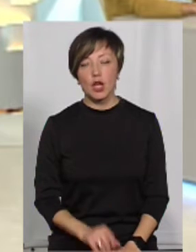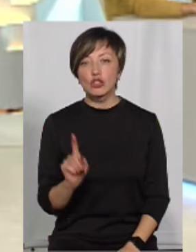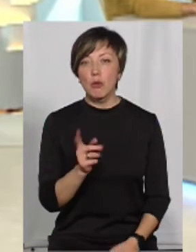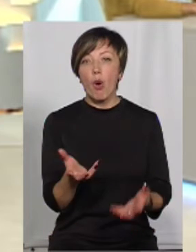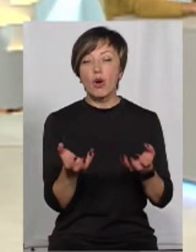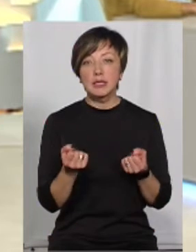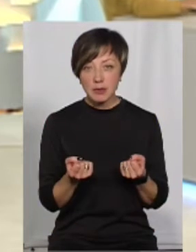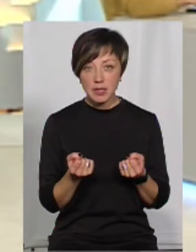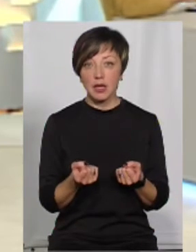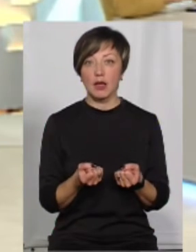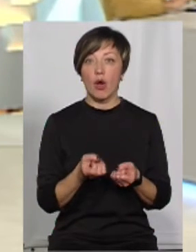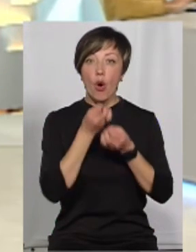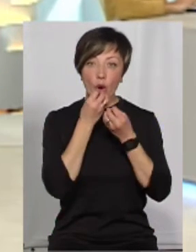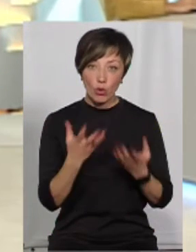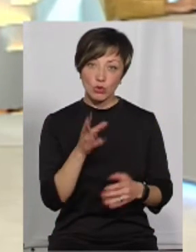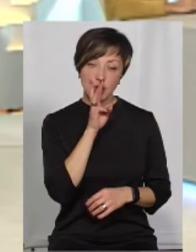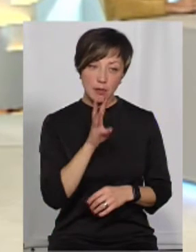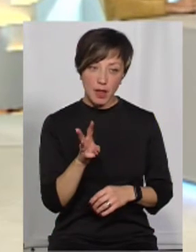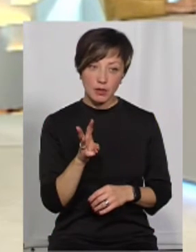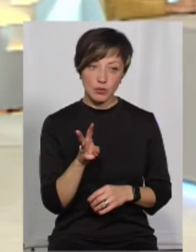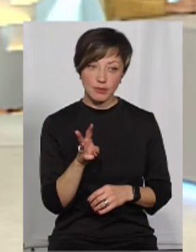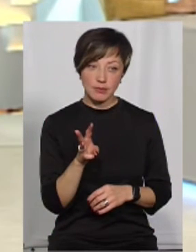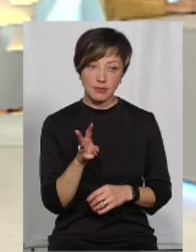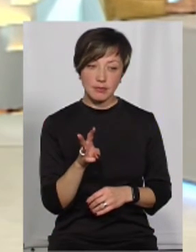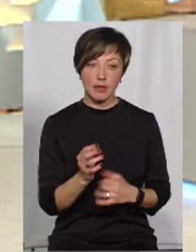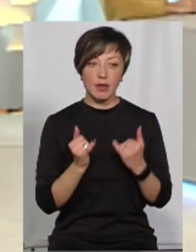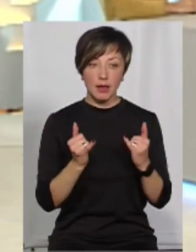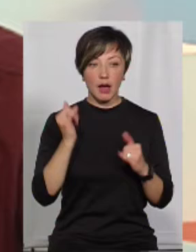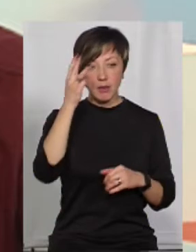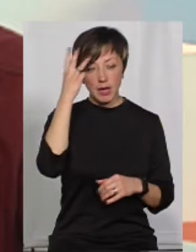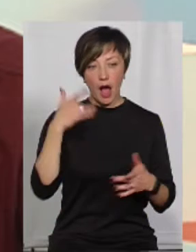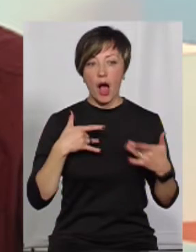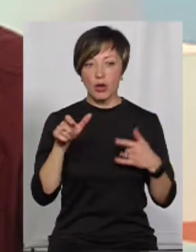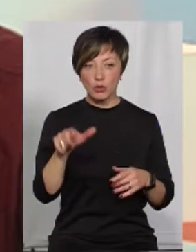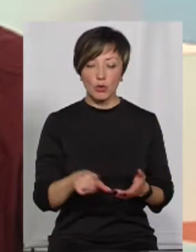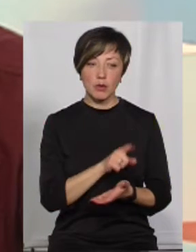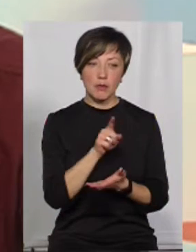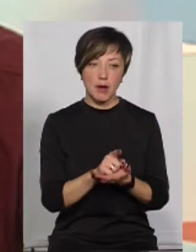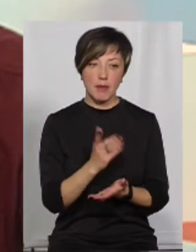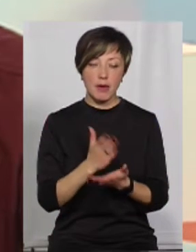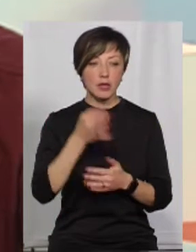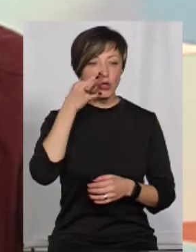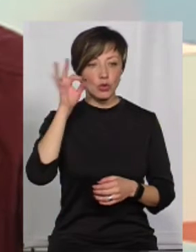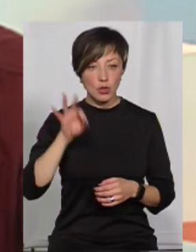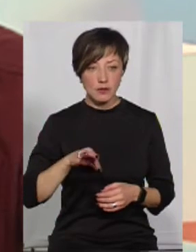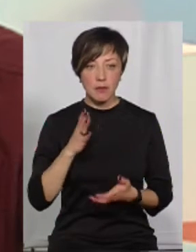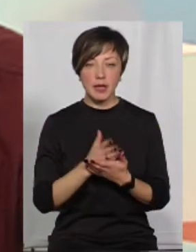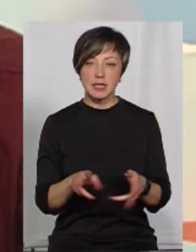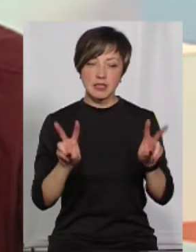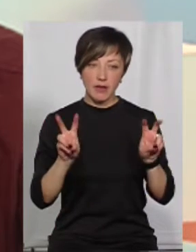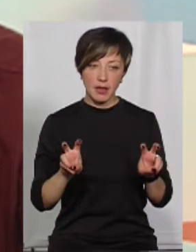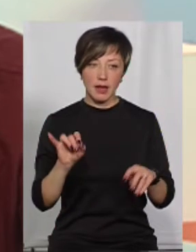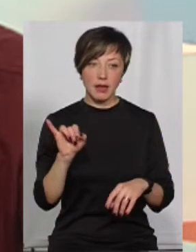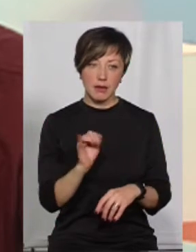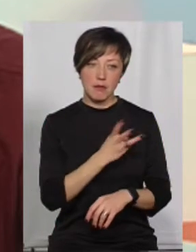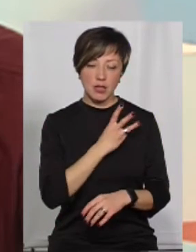щоб отримати вже солідну зарплату, як для Хмельницького, актор, звичайно, має мати досвід, має мати звання